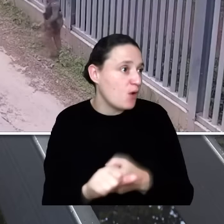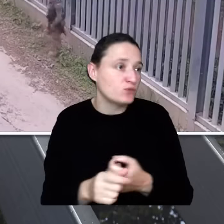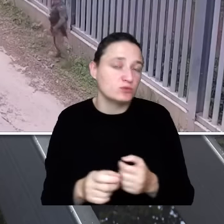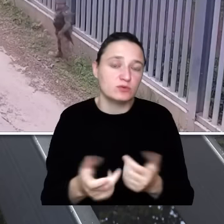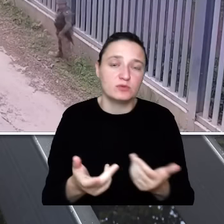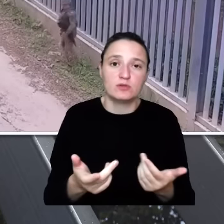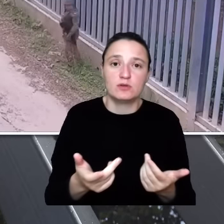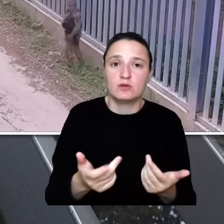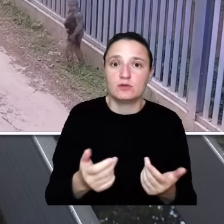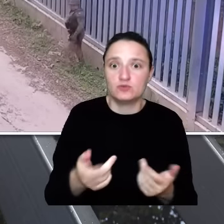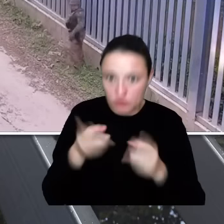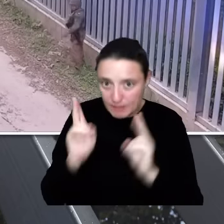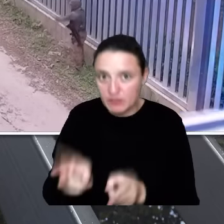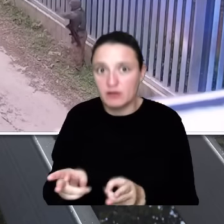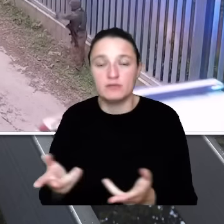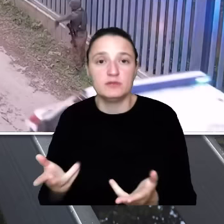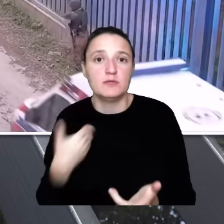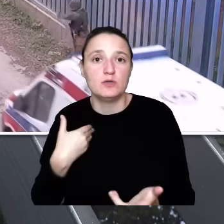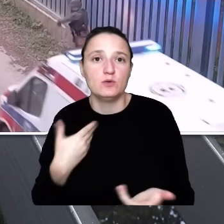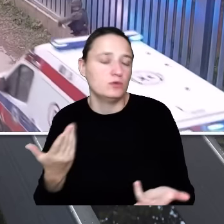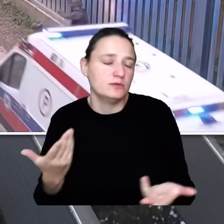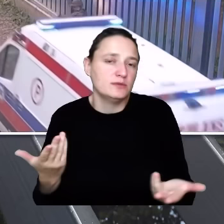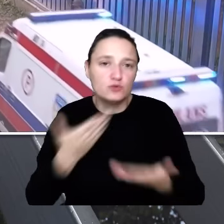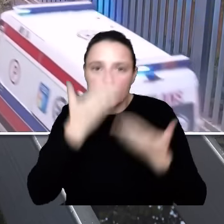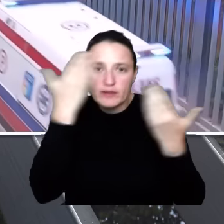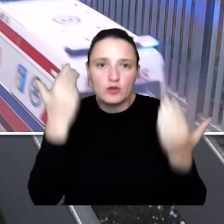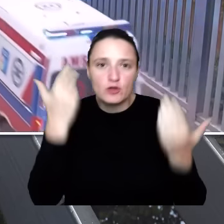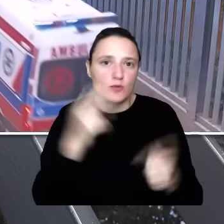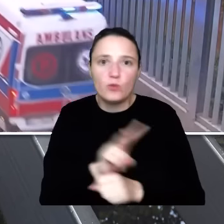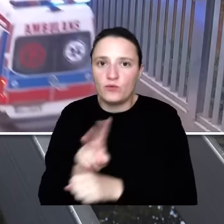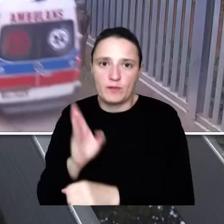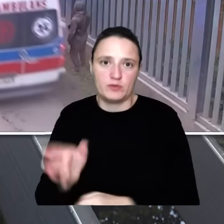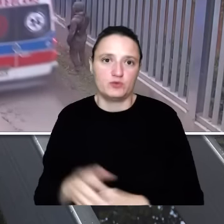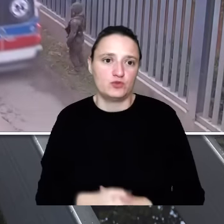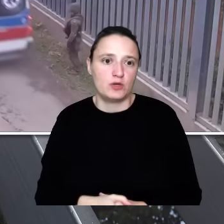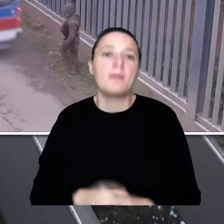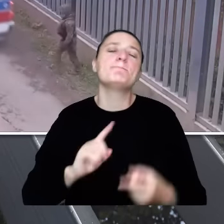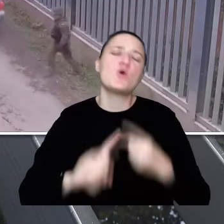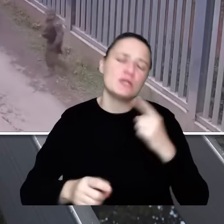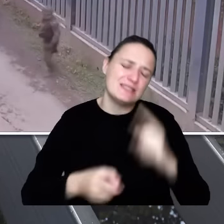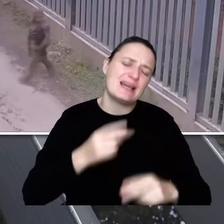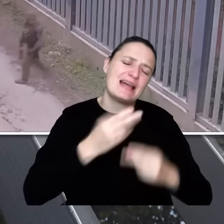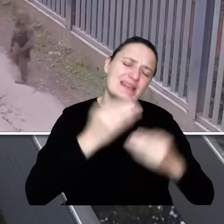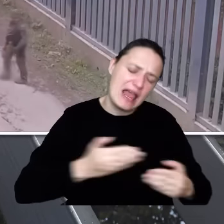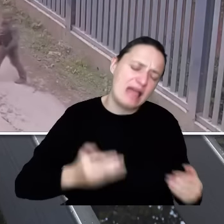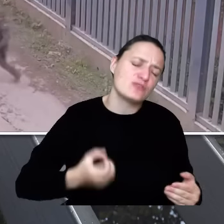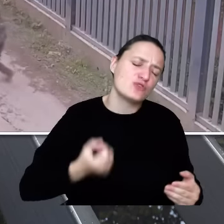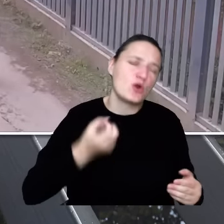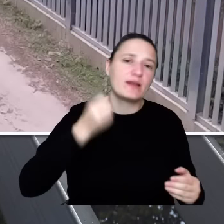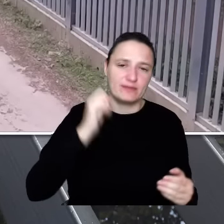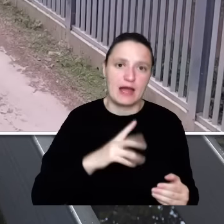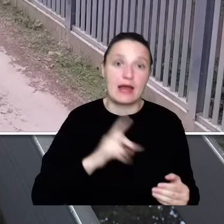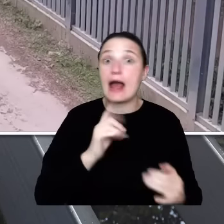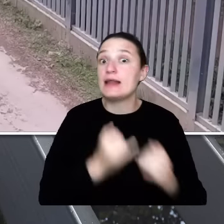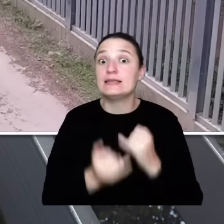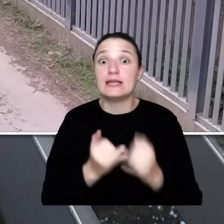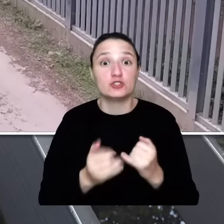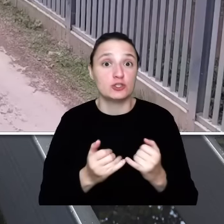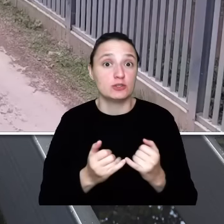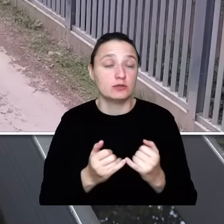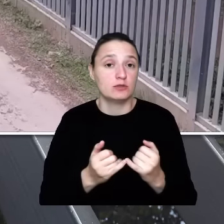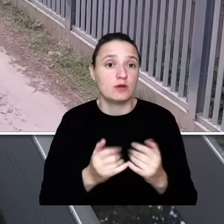Dlatego w teatrze, w polityce owszem występuje teatr. Ale gdy ten teatr zazębia się